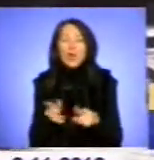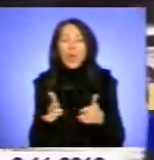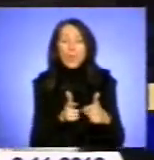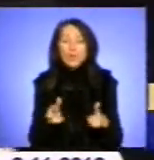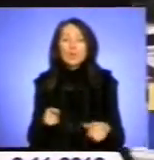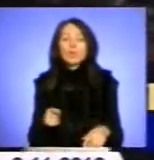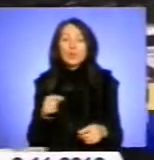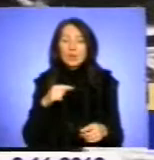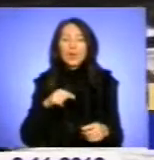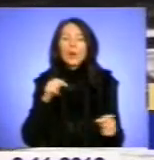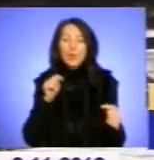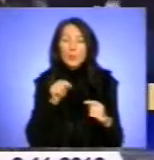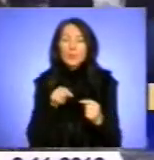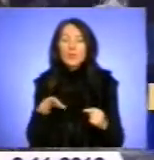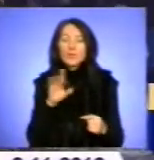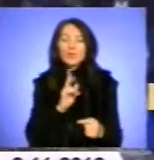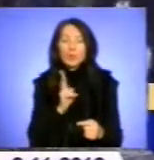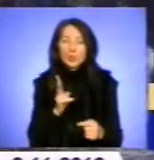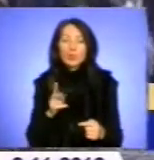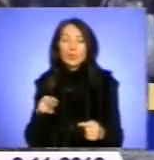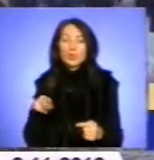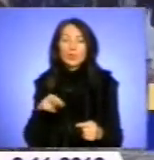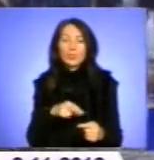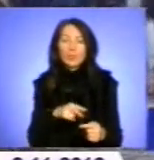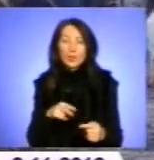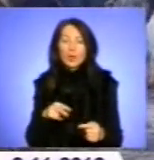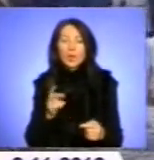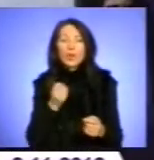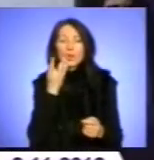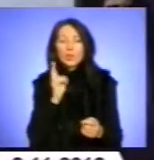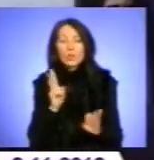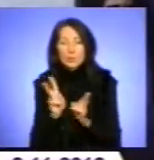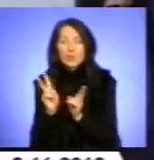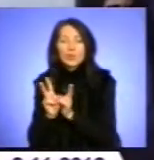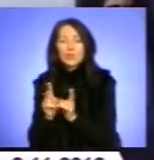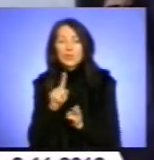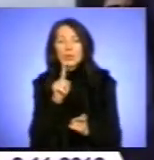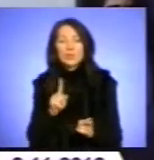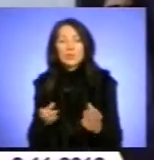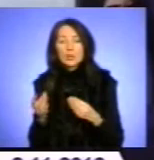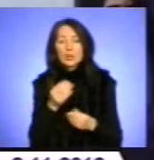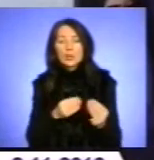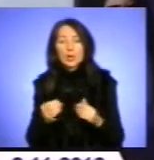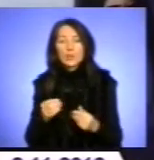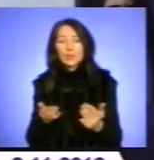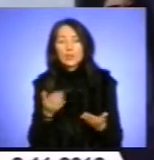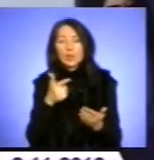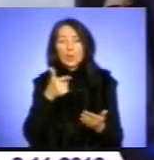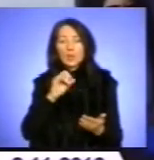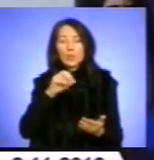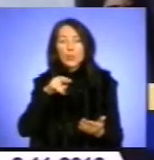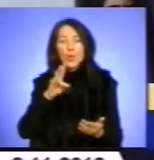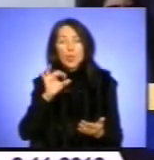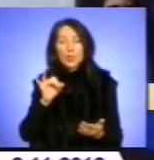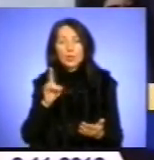хто коли-небудь попадався на гачок пройдисвітів. Тому порада правоохоронцям. Я би попросив вас не дивитися їм в очі, не вірити